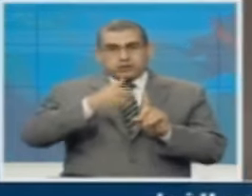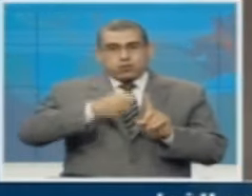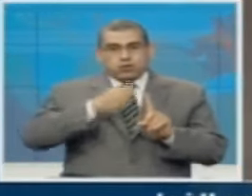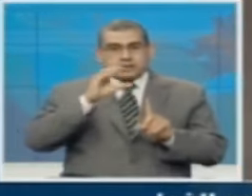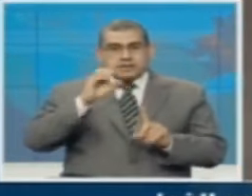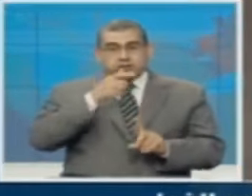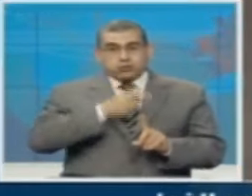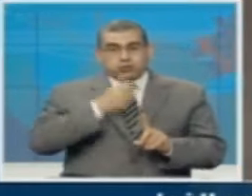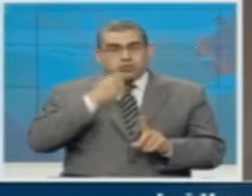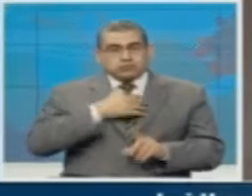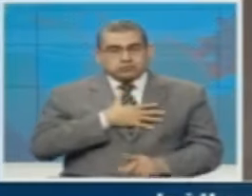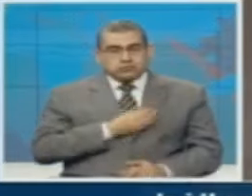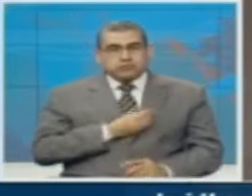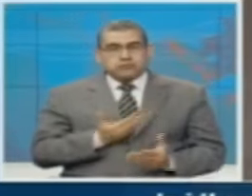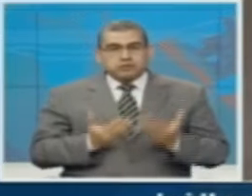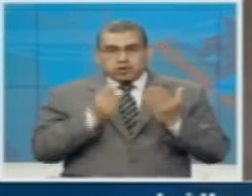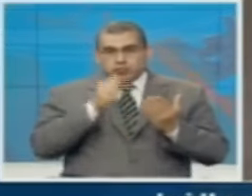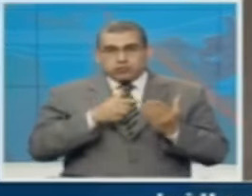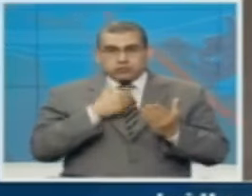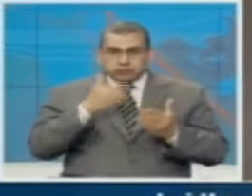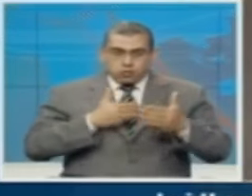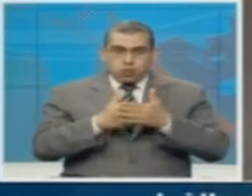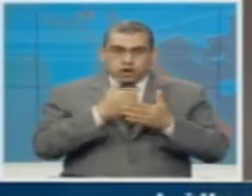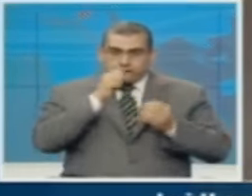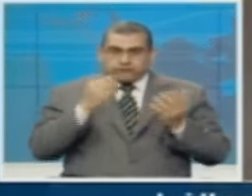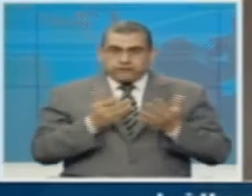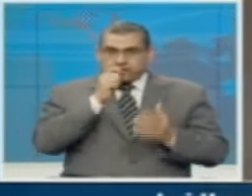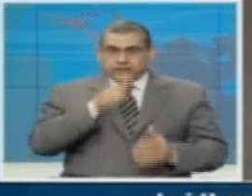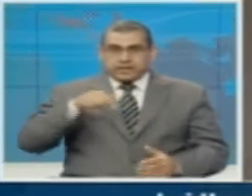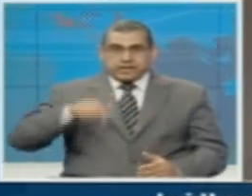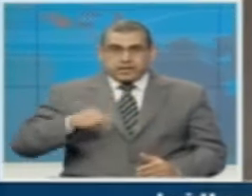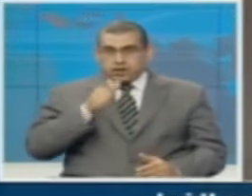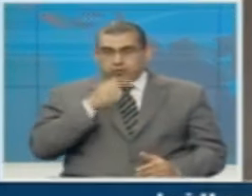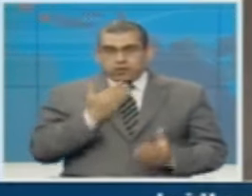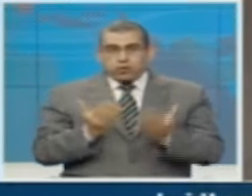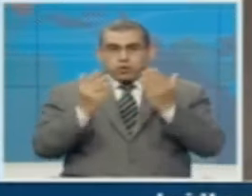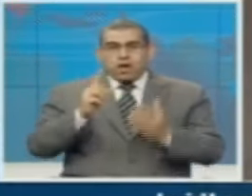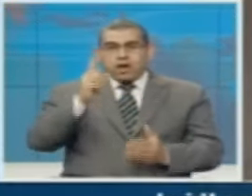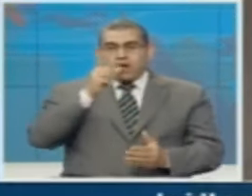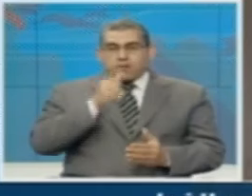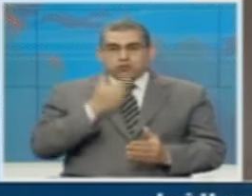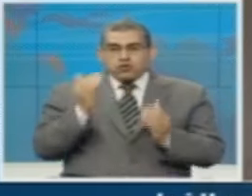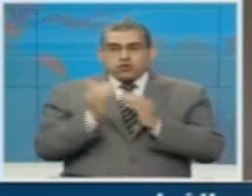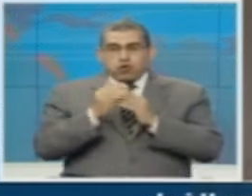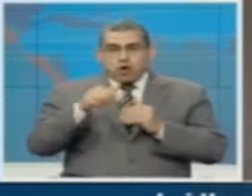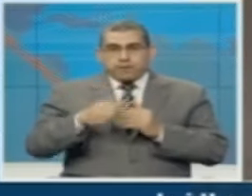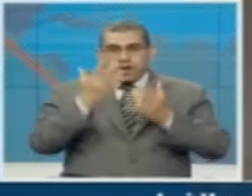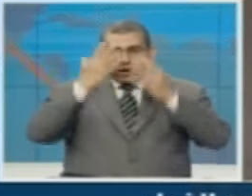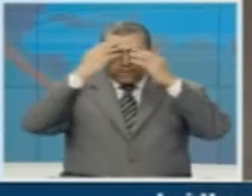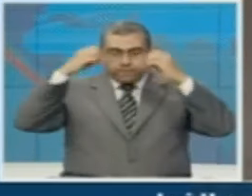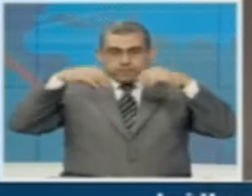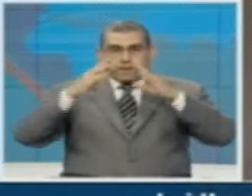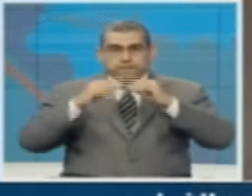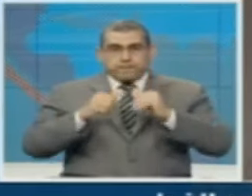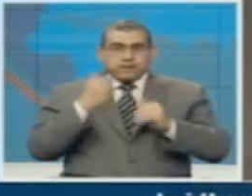عبد الرازق عن أطيب الأمنيات والتهاني بقرب حلول عيد الفطر المبارك، داعيا الله أن يعيد هذه الأيام المباركة على